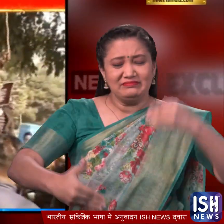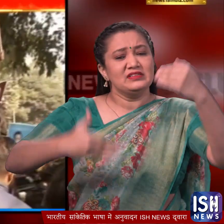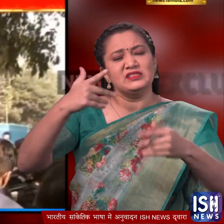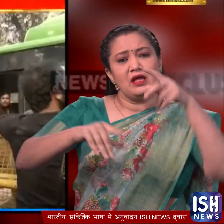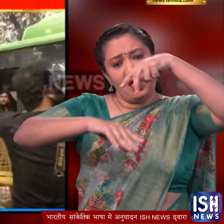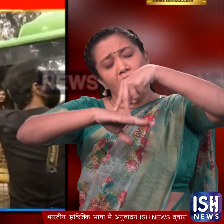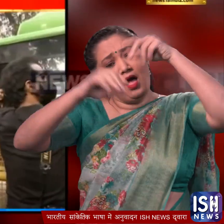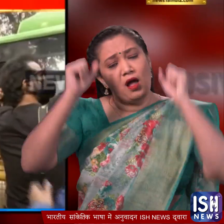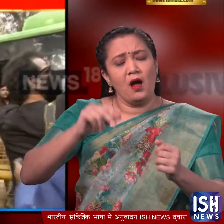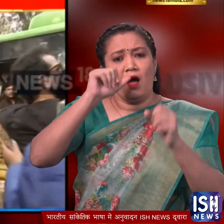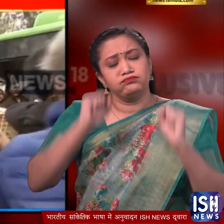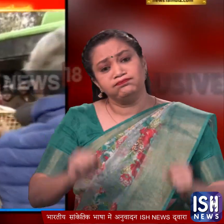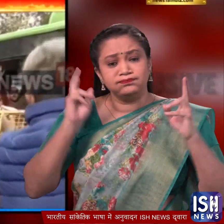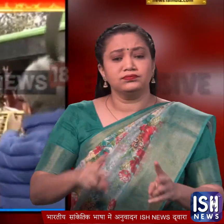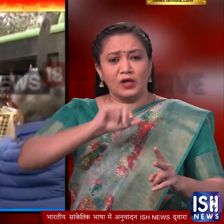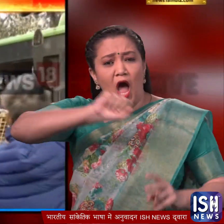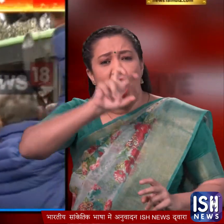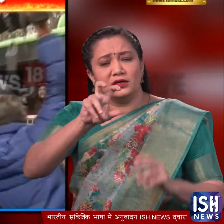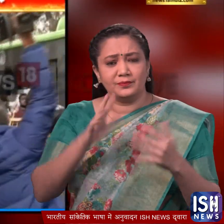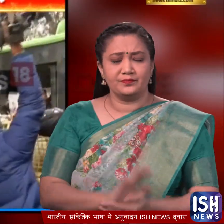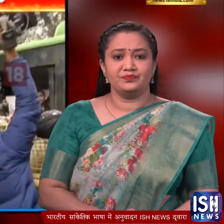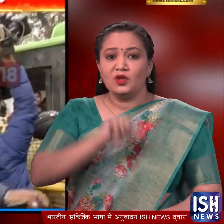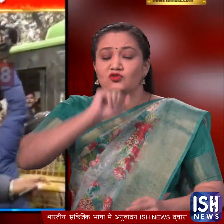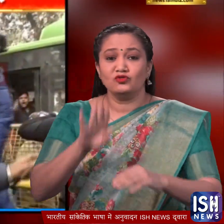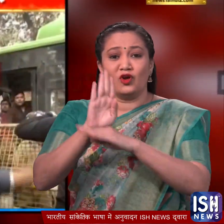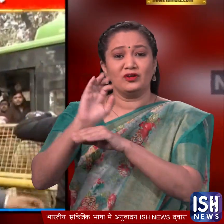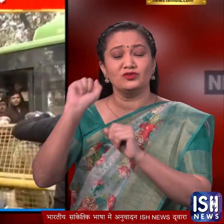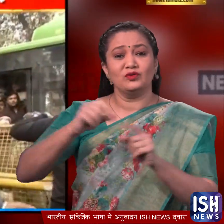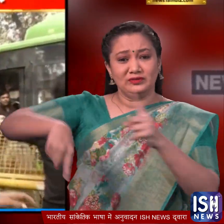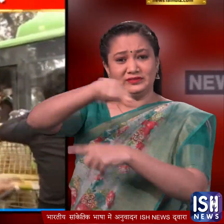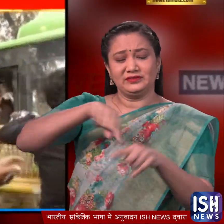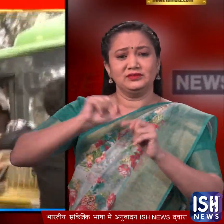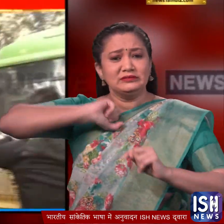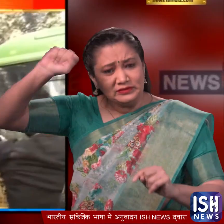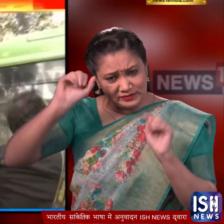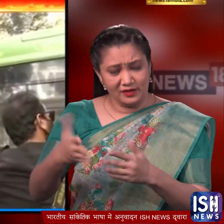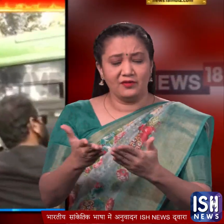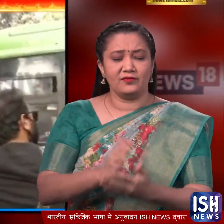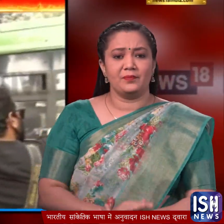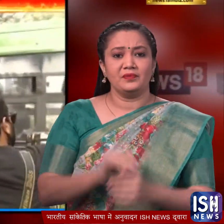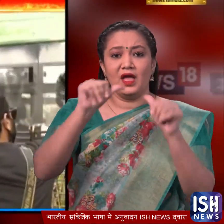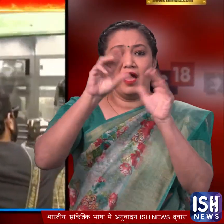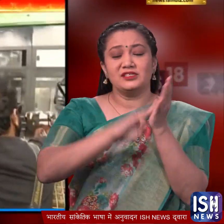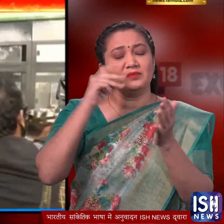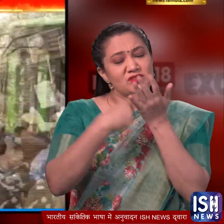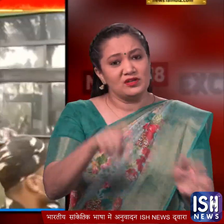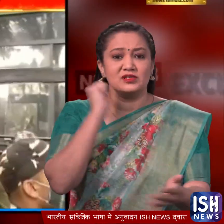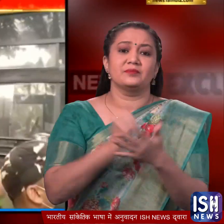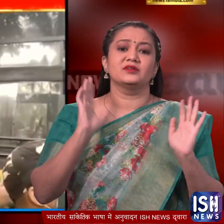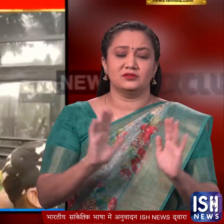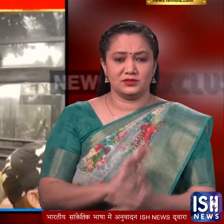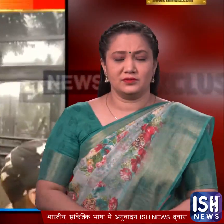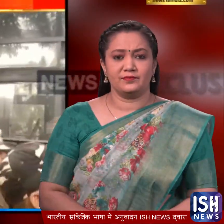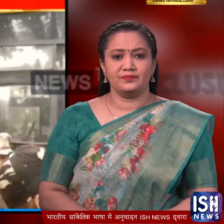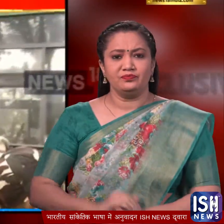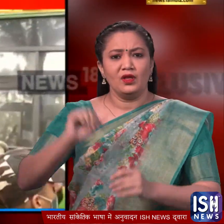नारे भी लगाते रहे। यूथ कांग्रेस के दफ्तर के बाहर हैं। यहाँ पर यूथ कांग्रेस के कार्यकर्ता प्रदर्शन कर रहे हैं अजय कुमार मिश्र ट्रेनी के खिलाफ। वैसे